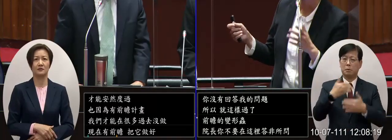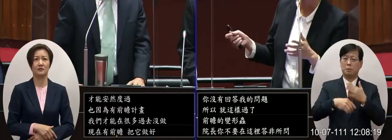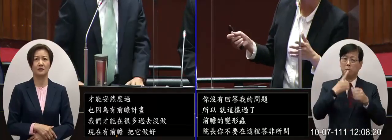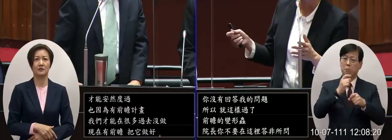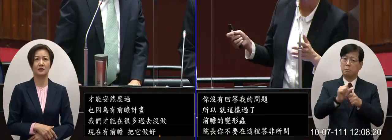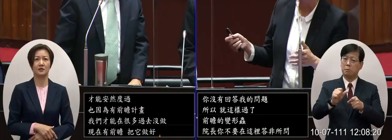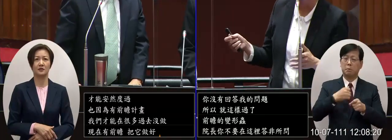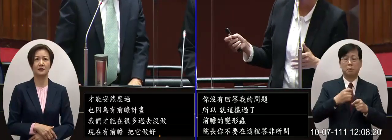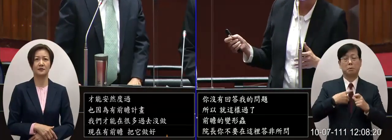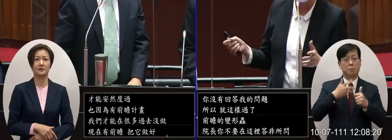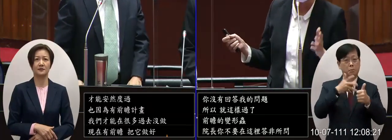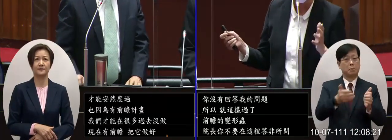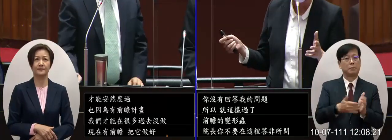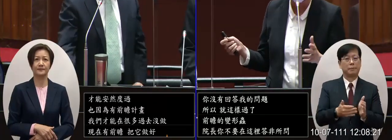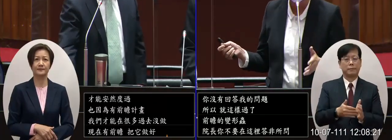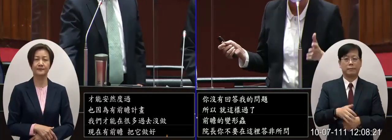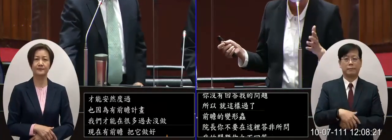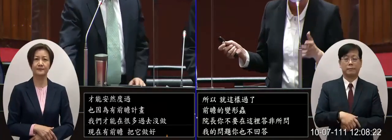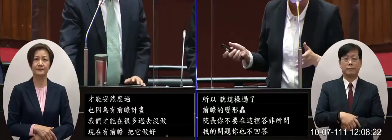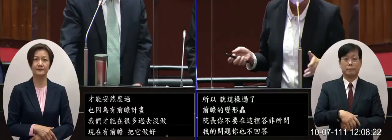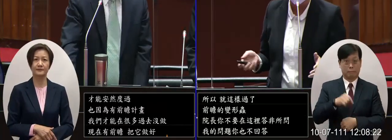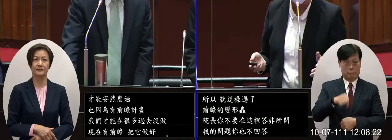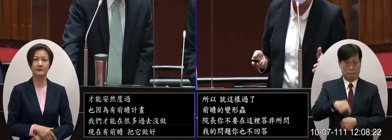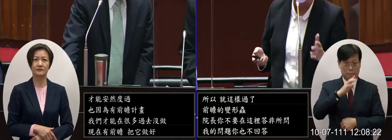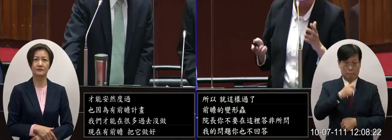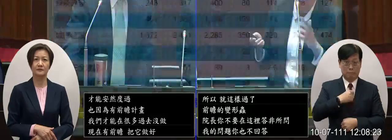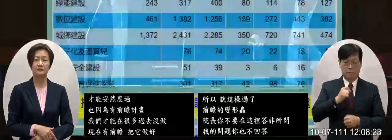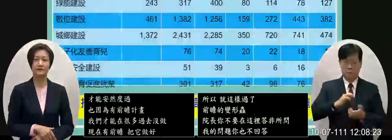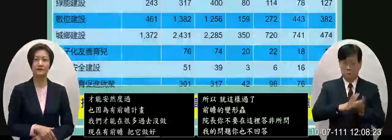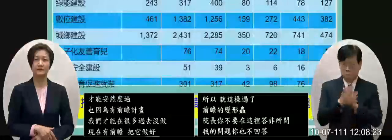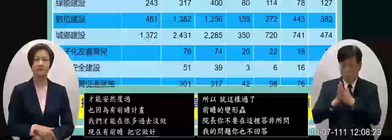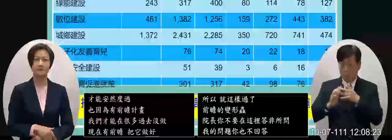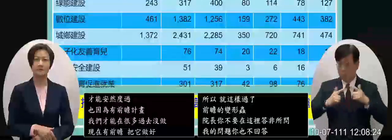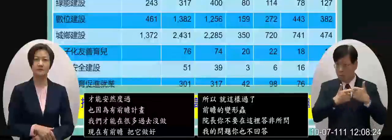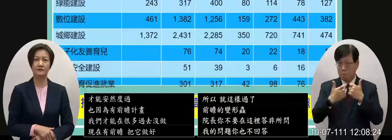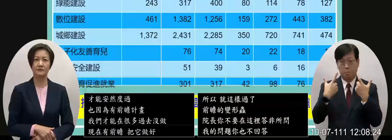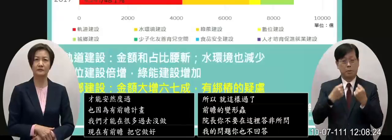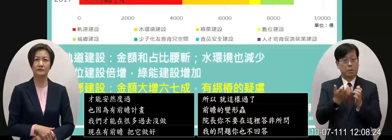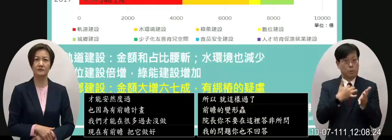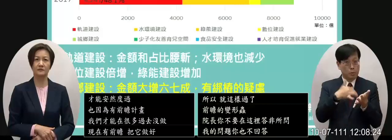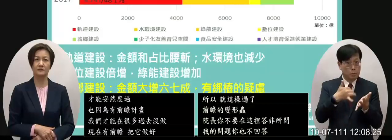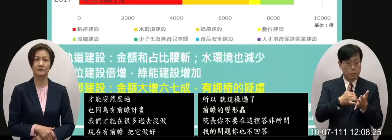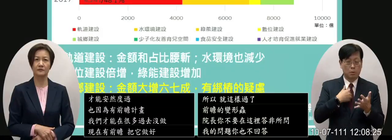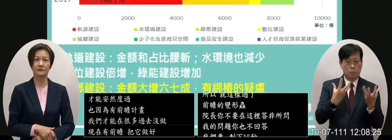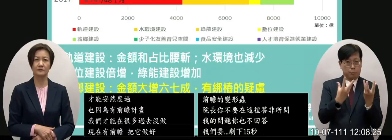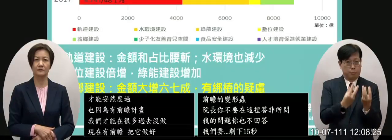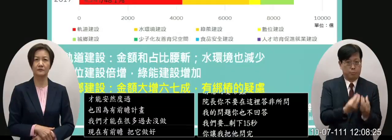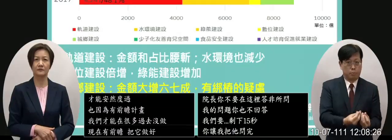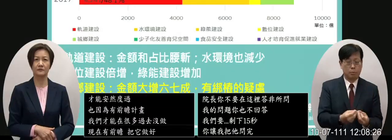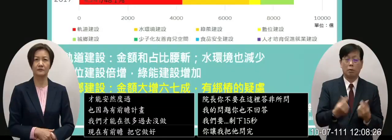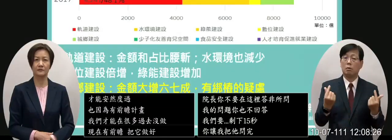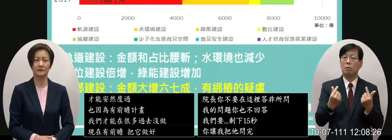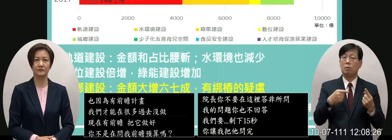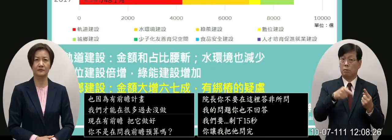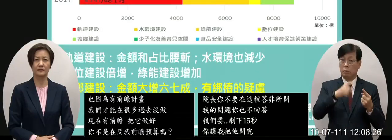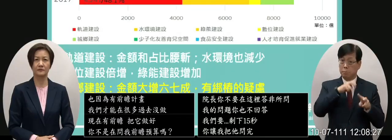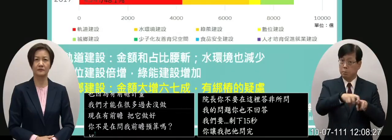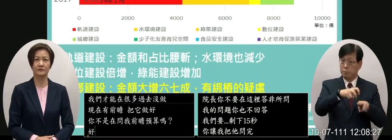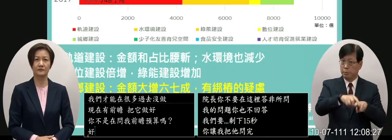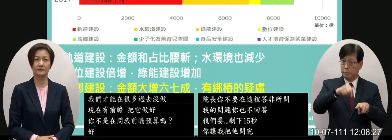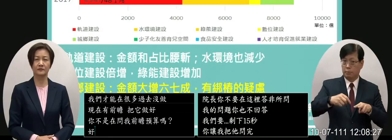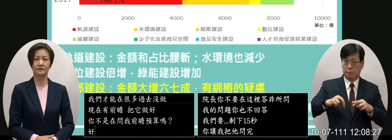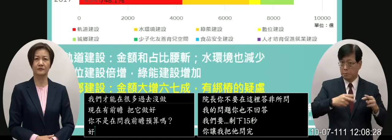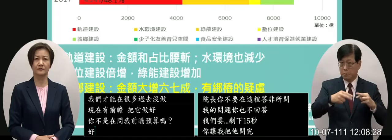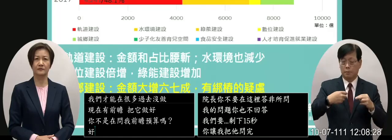五秒，你让我把它问完。哦，这个前瞻的这些变形虫，本来变的预算，慢慢的就萎缩了。比如说这个轨道建